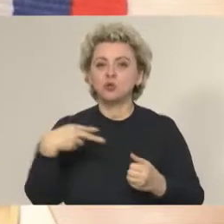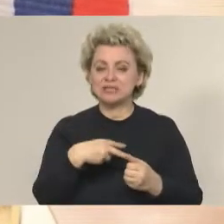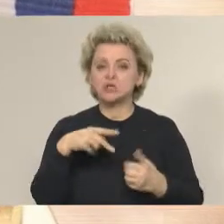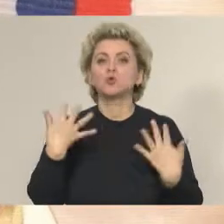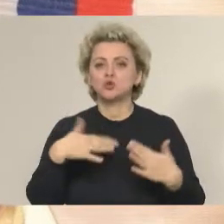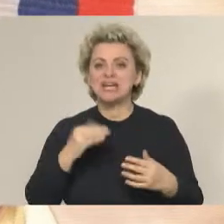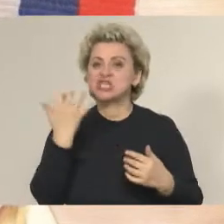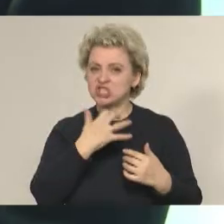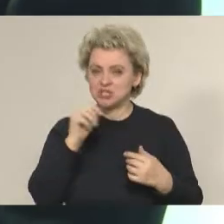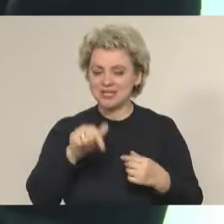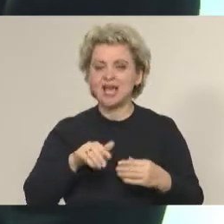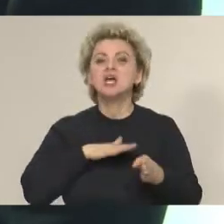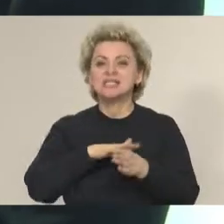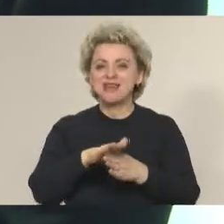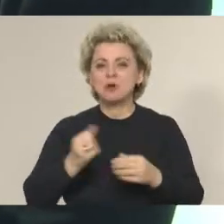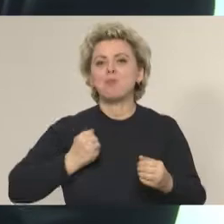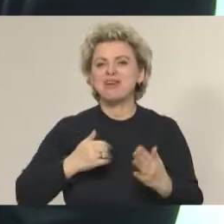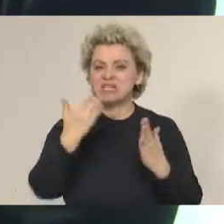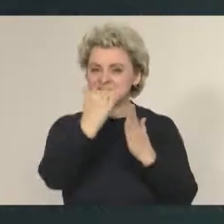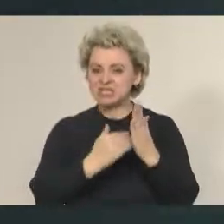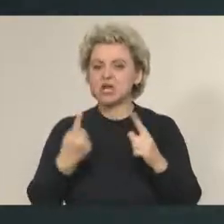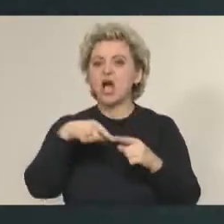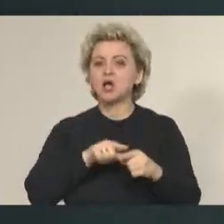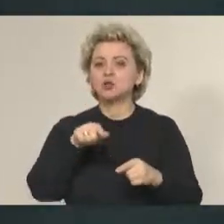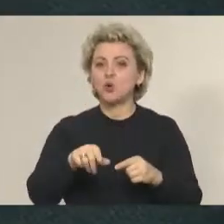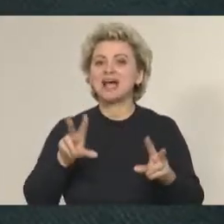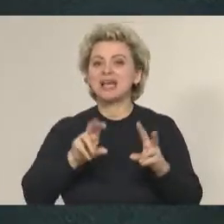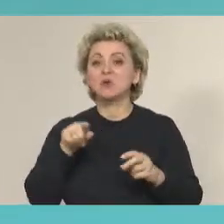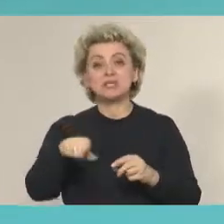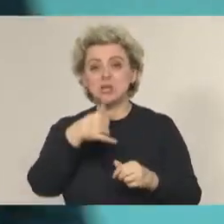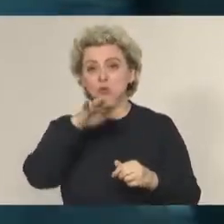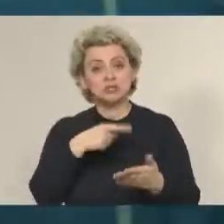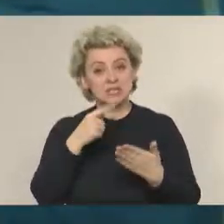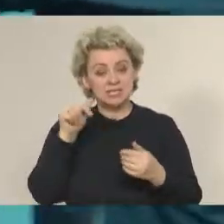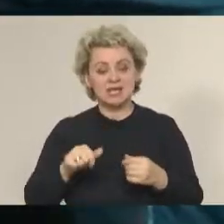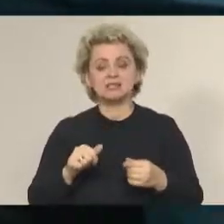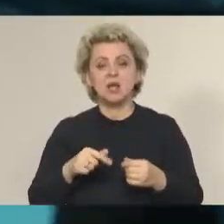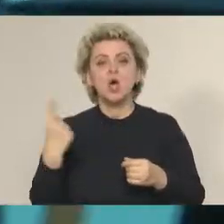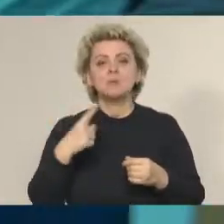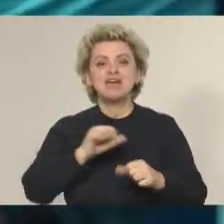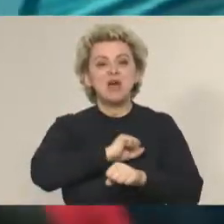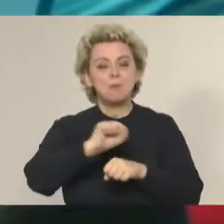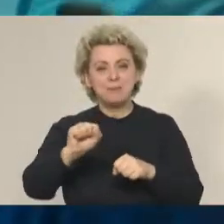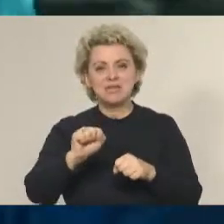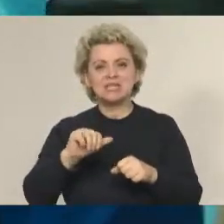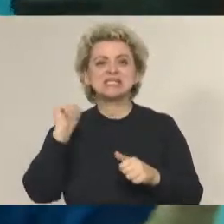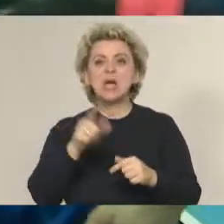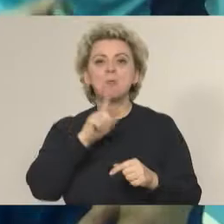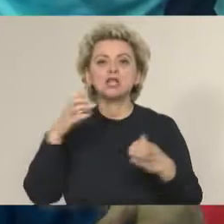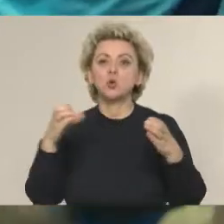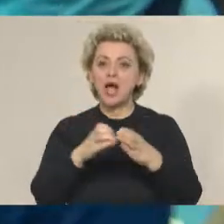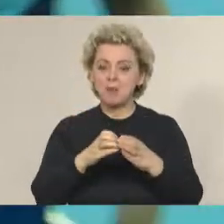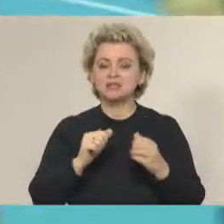2000-м уже в Чечне. За выполнение боевых задач, о которых разведчик сказать не может. Первая победа самой молодой